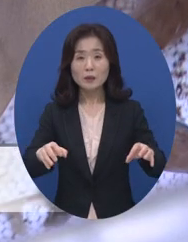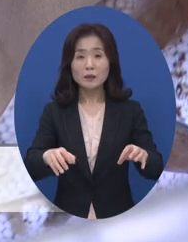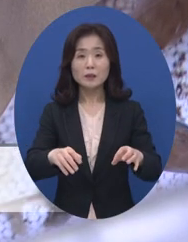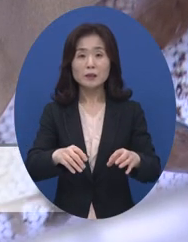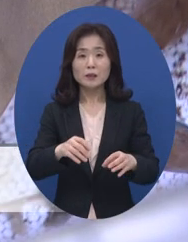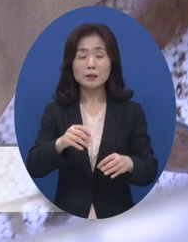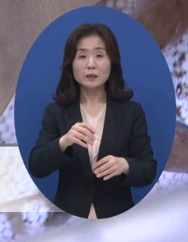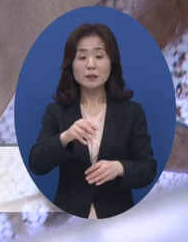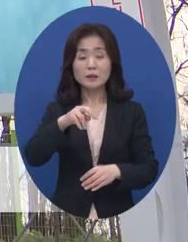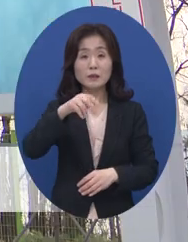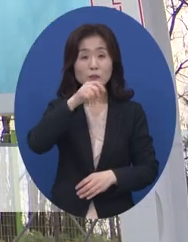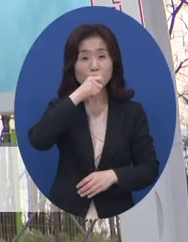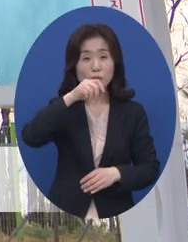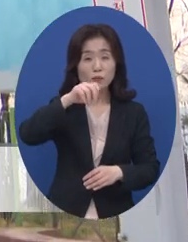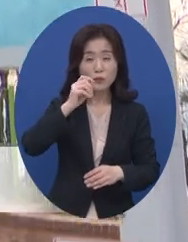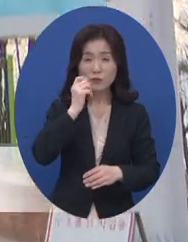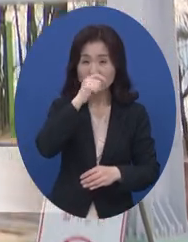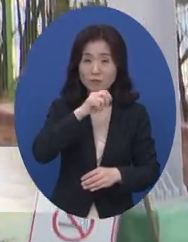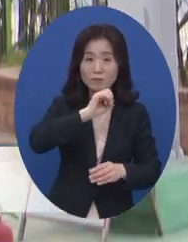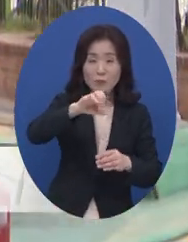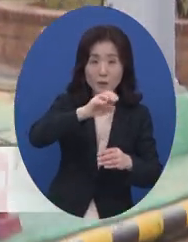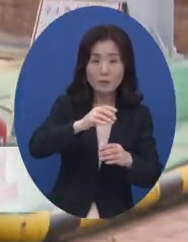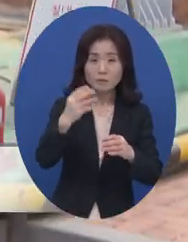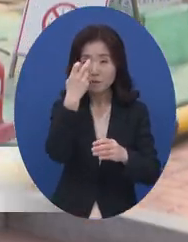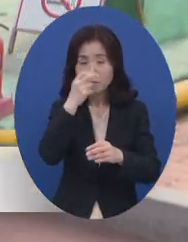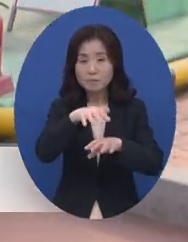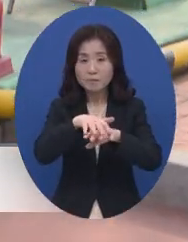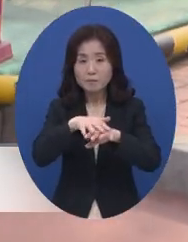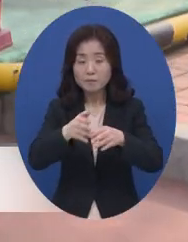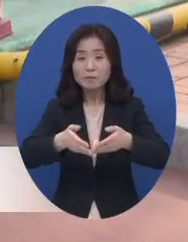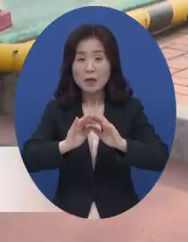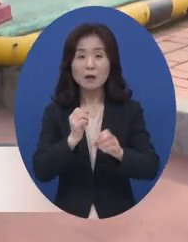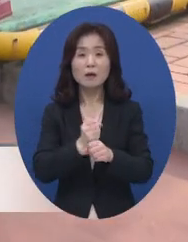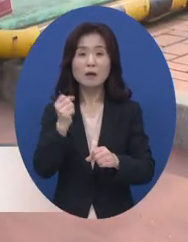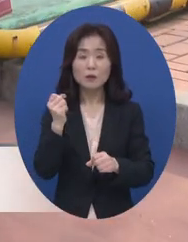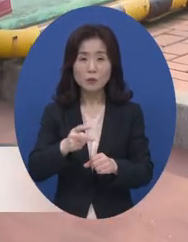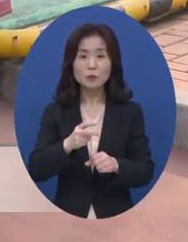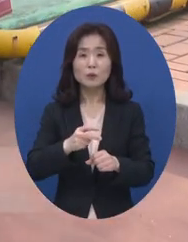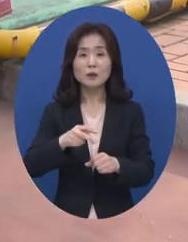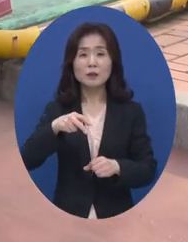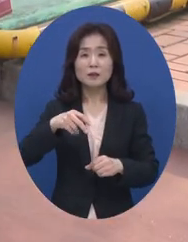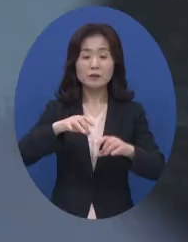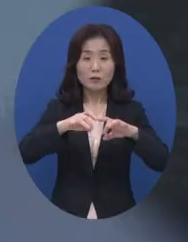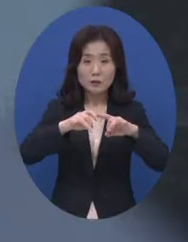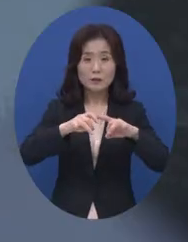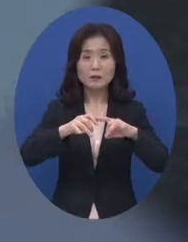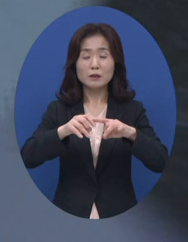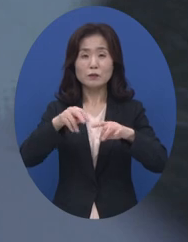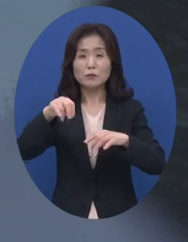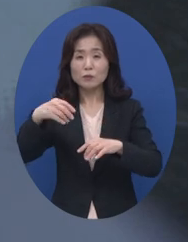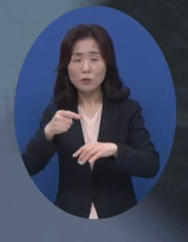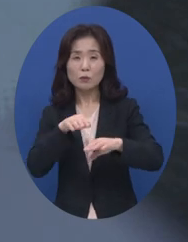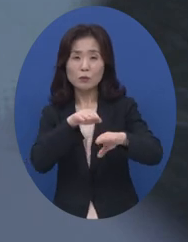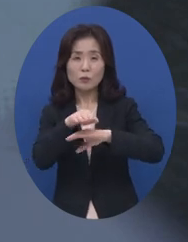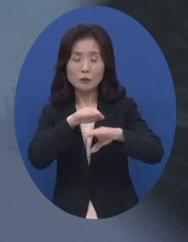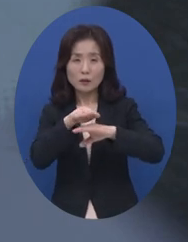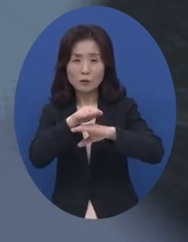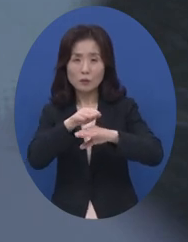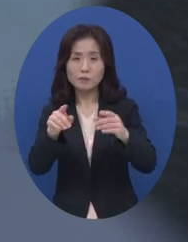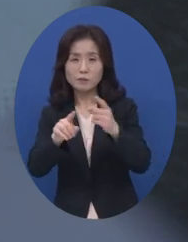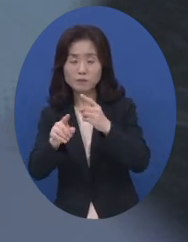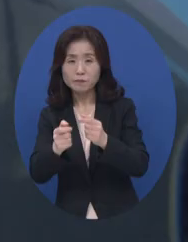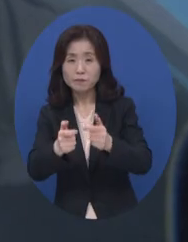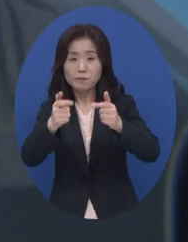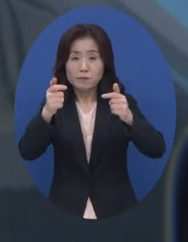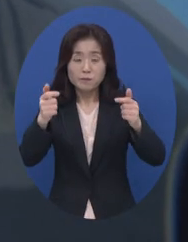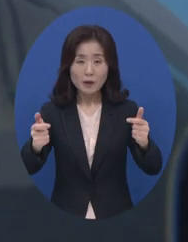구축하고 승용차와 버스 화물차 등을 전기차와 수소차 로 확대 보급해 저탄소 운송 체계로 전환